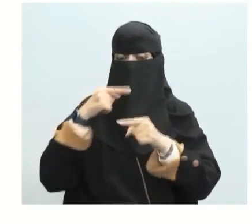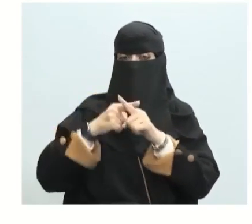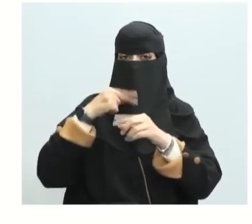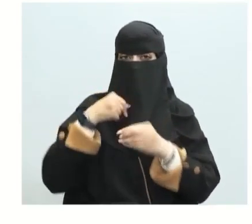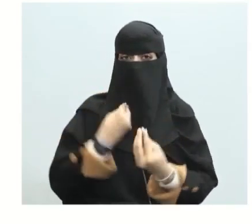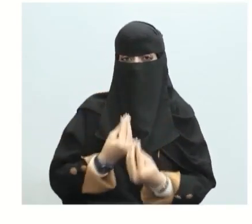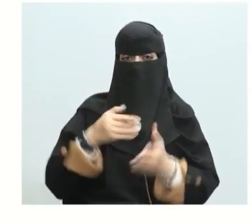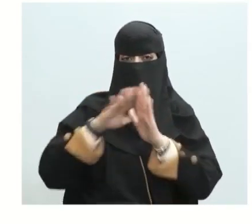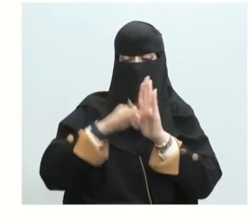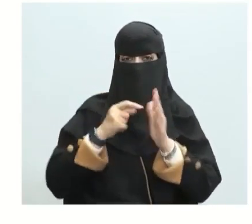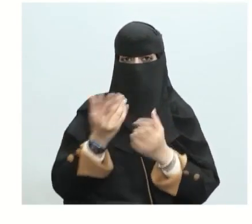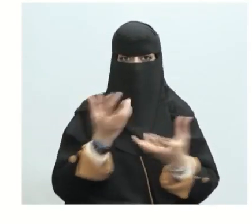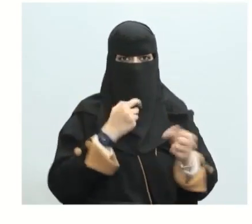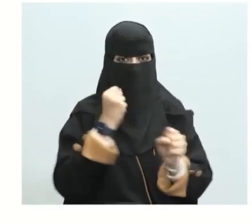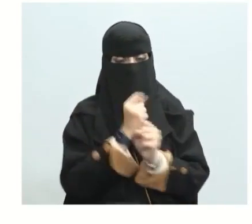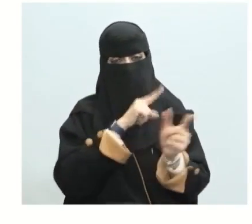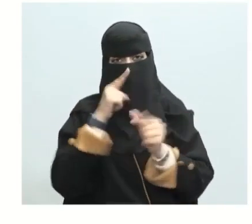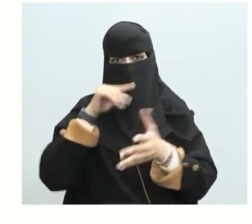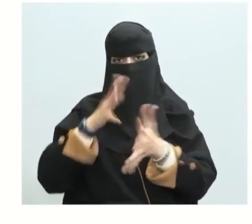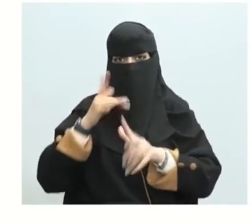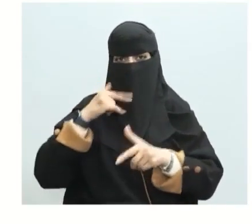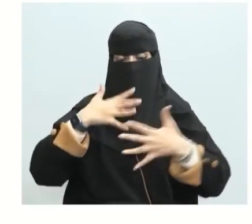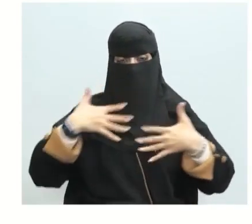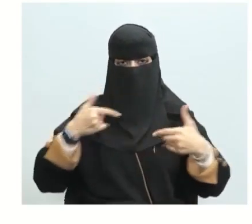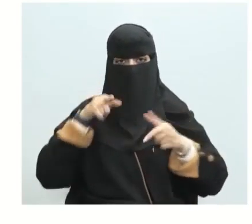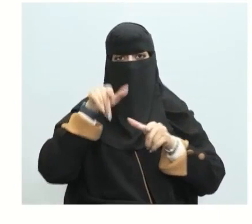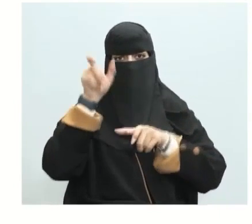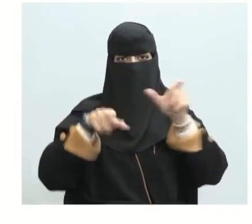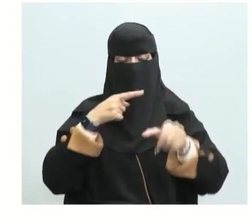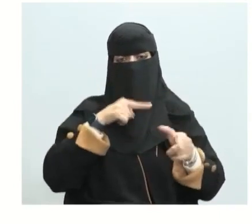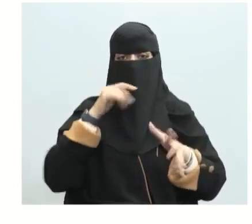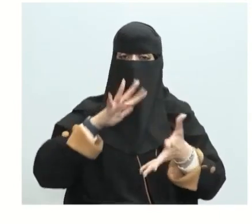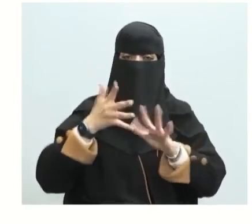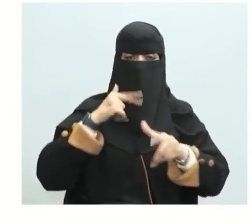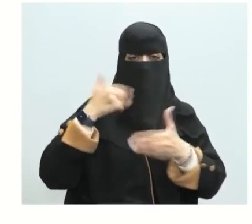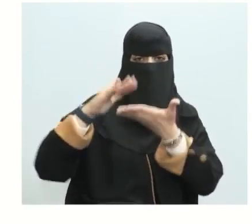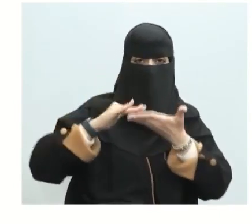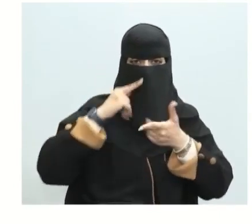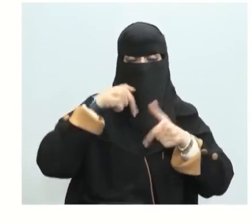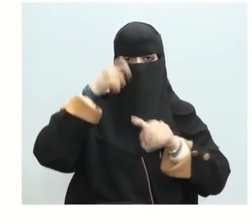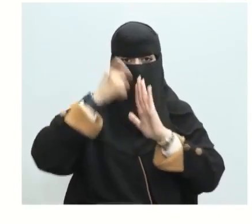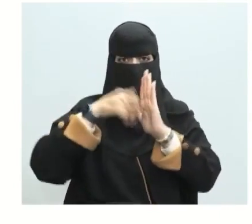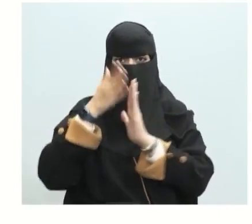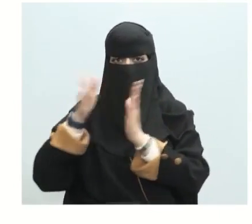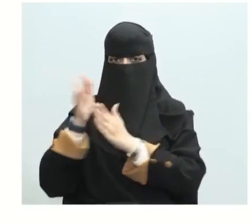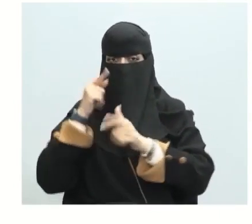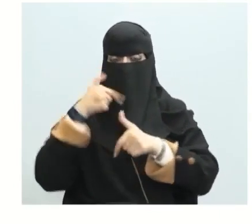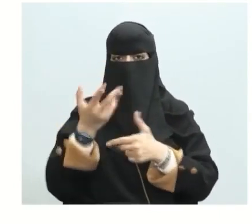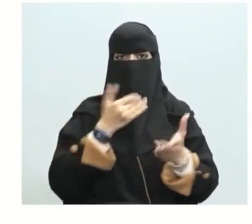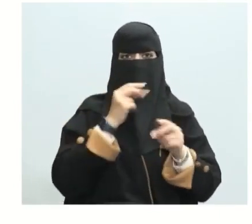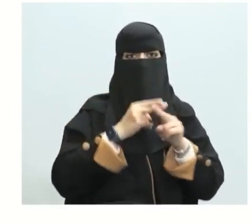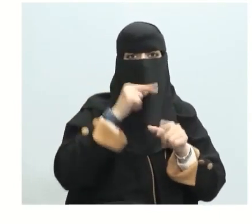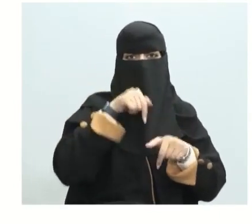يساعدك على كسب الوظيفه ويمكن ان يبث الارتياح في نفوس المرضى ويمكن ان يساعدك على انصاف المظلومين فجاد الحديث